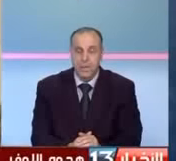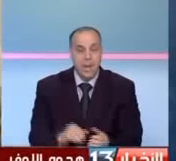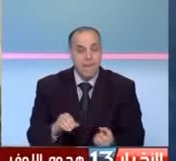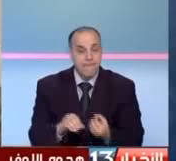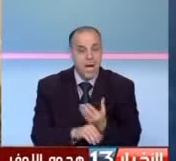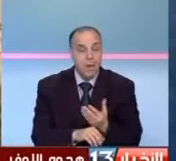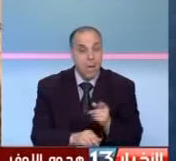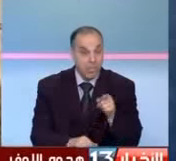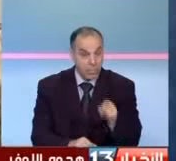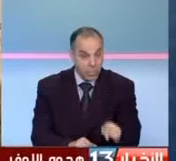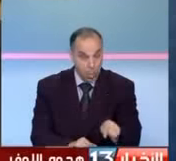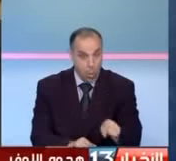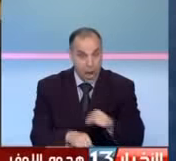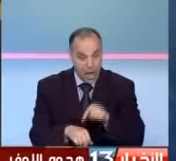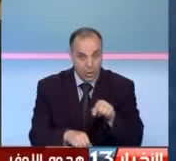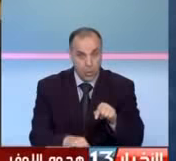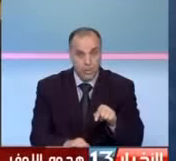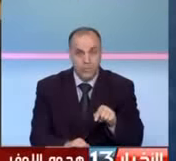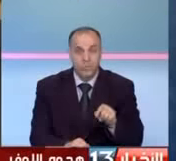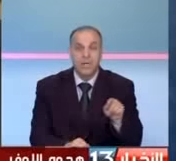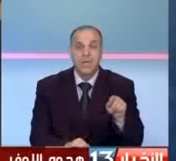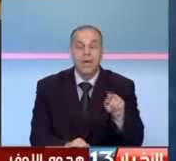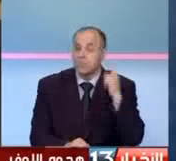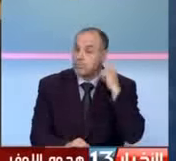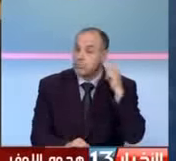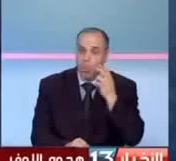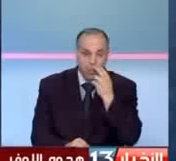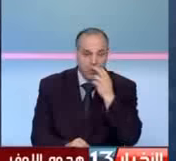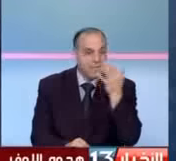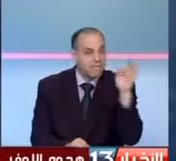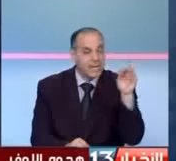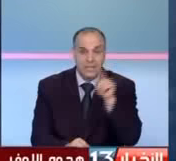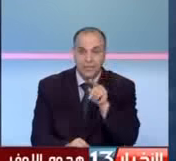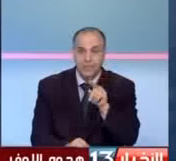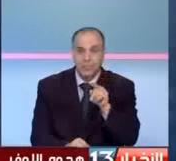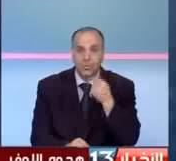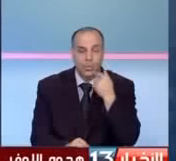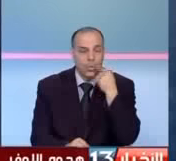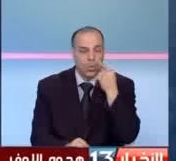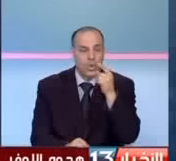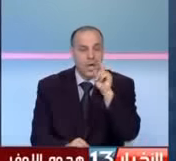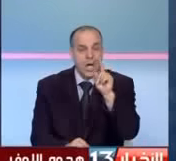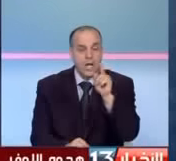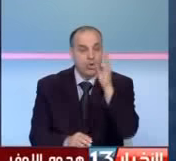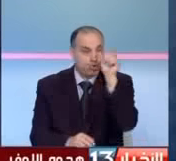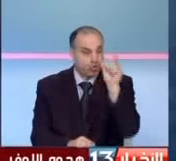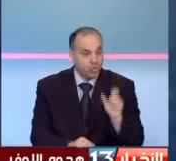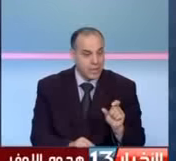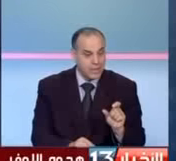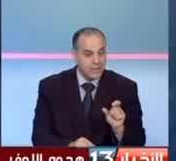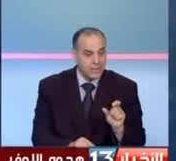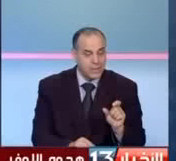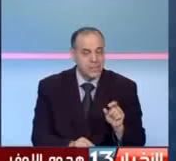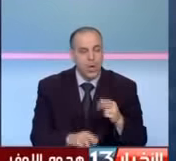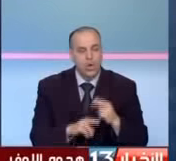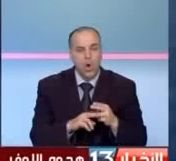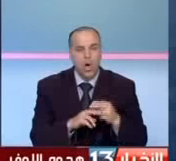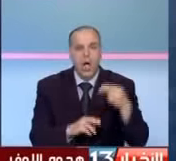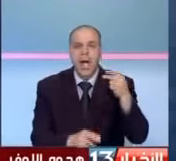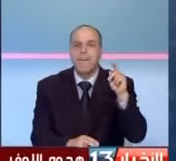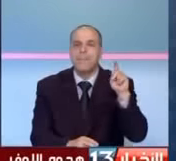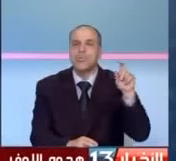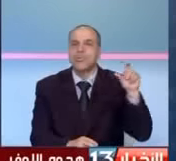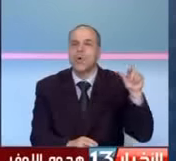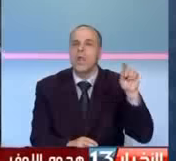المعلومات المتوفرة إلى حد الساعة استنادا إلى المصادر الأمنية الفرنسية تقول بأن المهاجم يدعى عبد الله